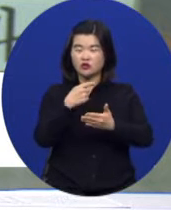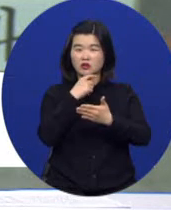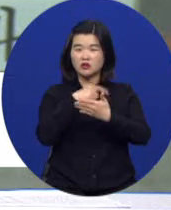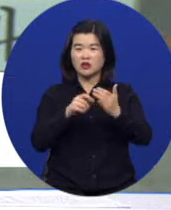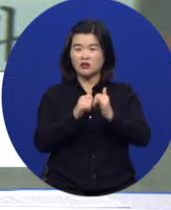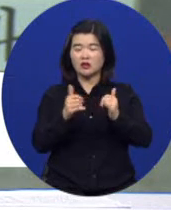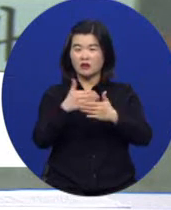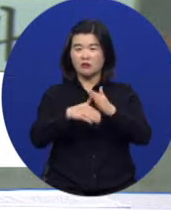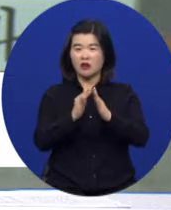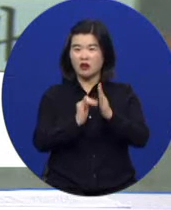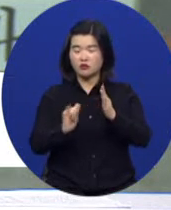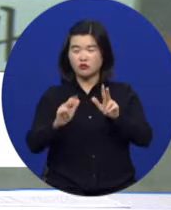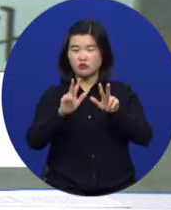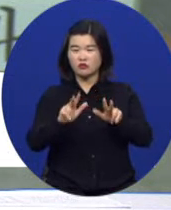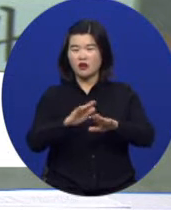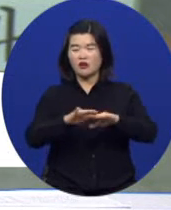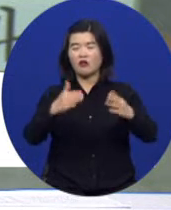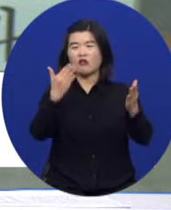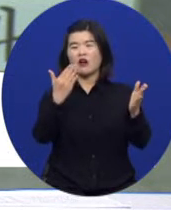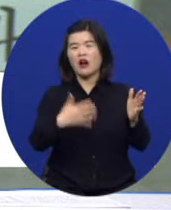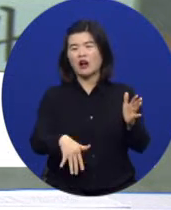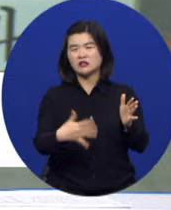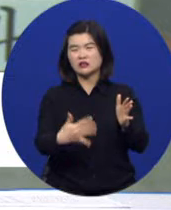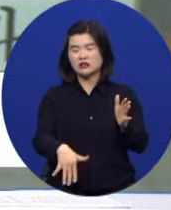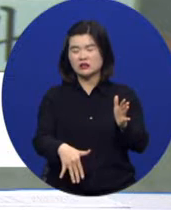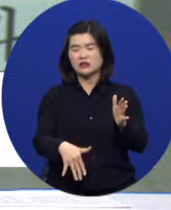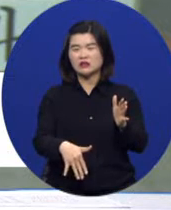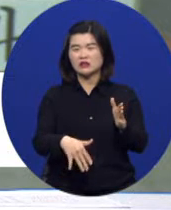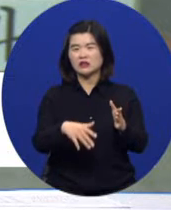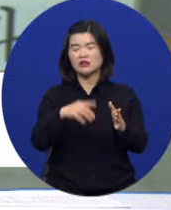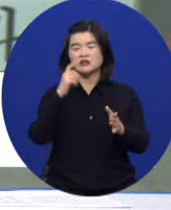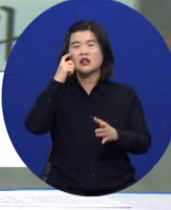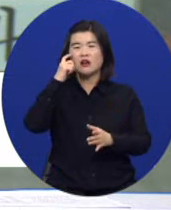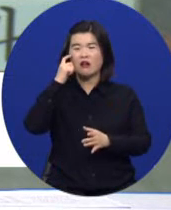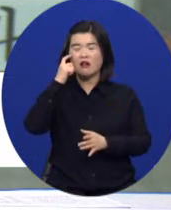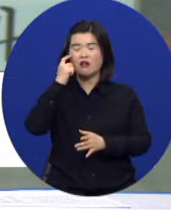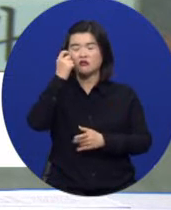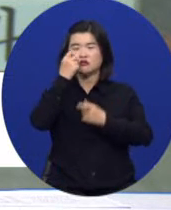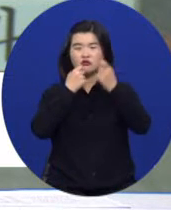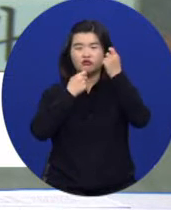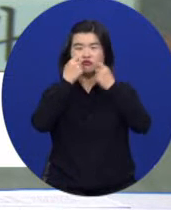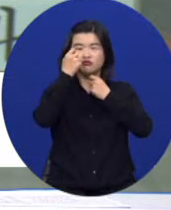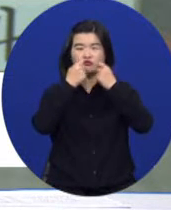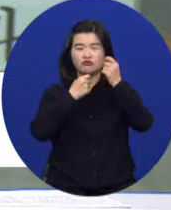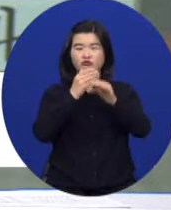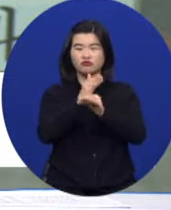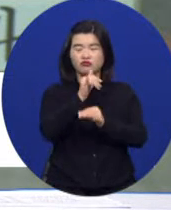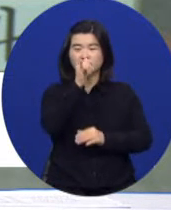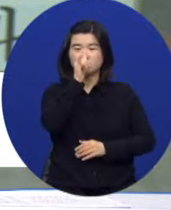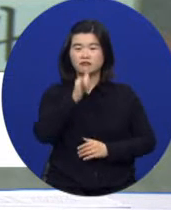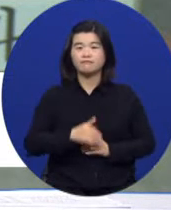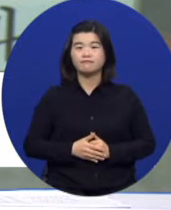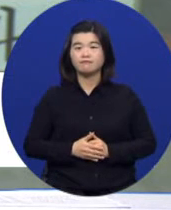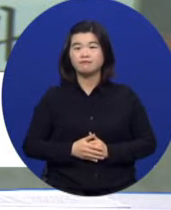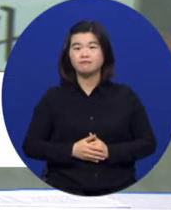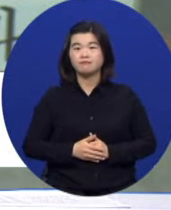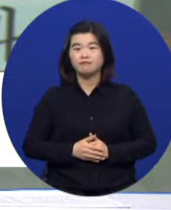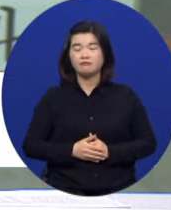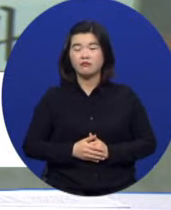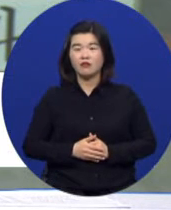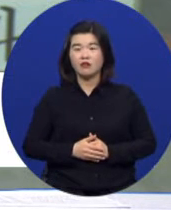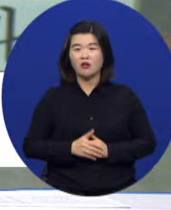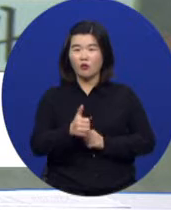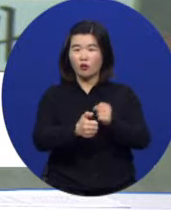유족들은 시신도 제대로 수습하지 못한 죄책감에 회한의 눈물을 감추지 못했습니다.